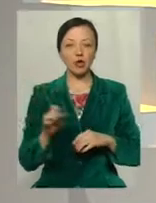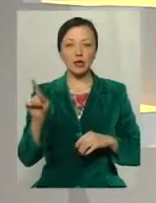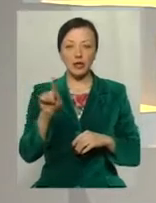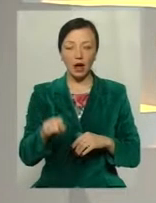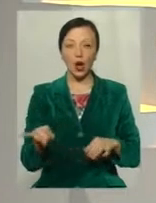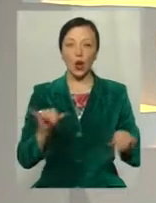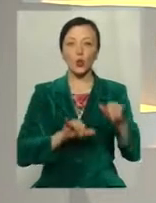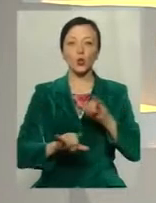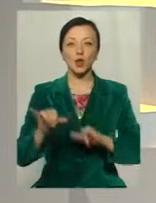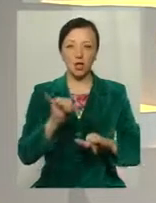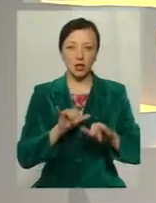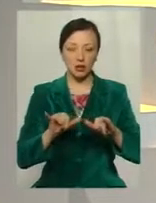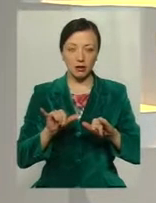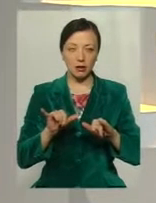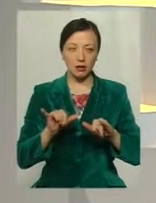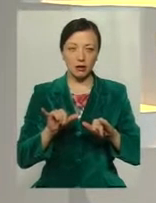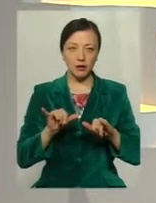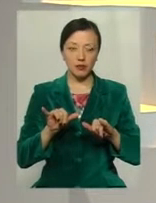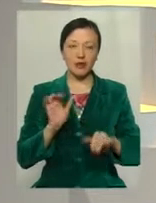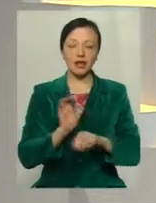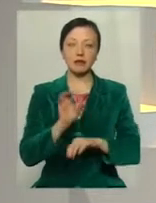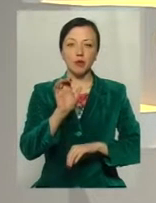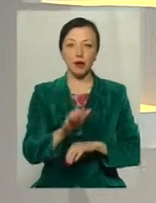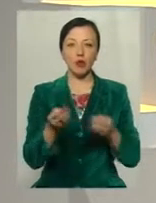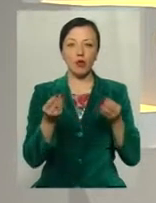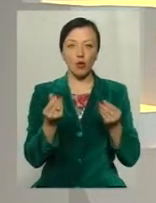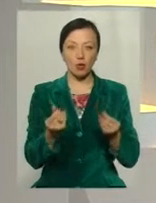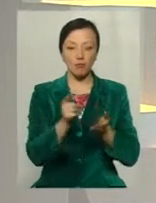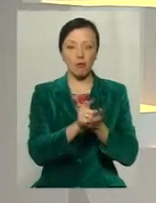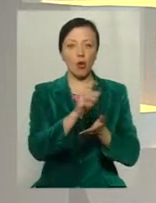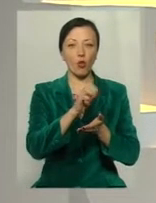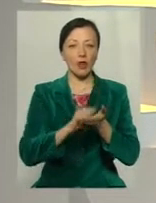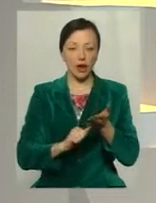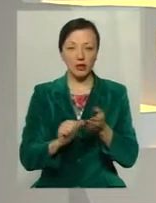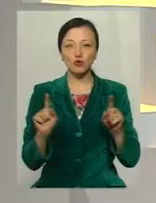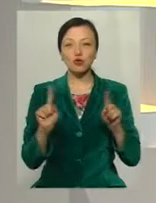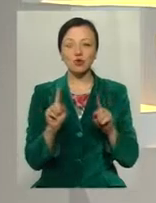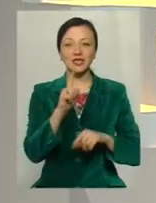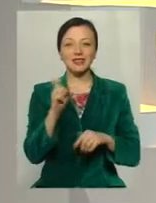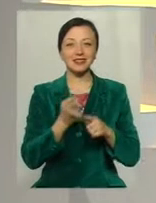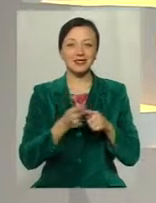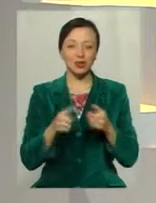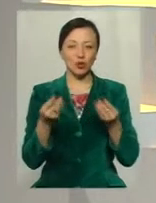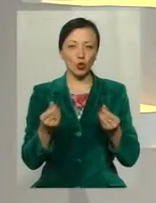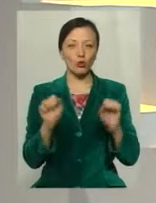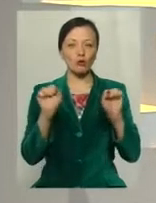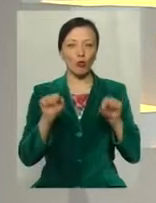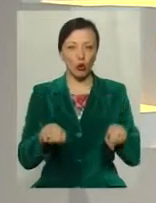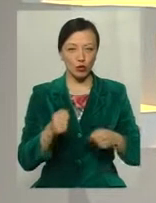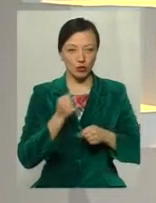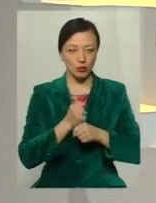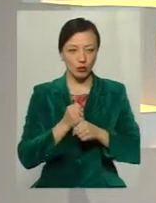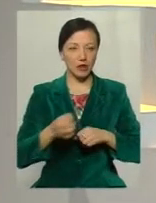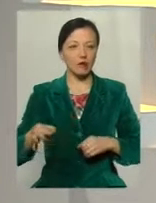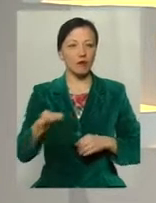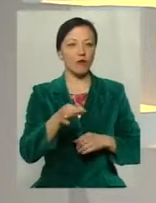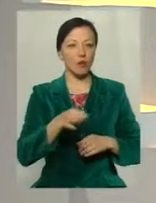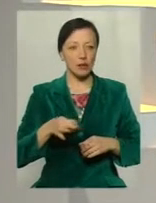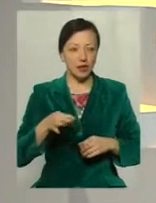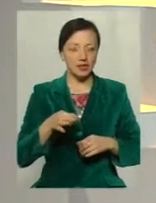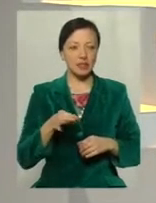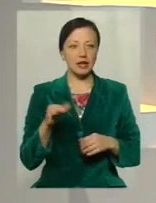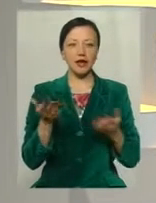куди спрямовують гроші платників податків, що за ці кошти можна зробити в області,